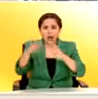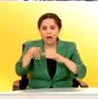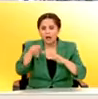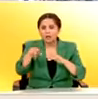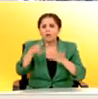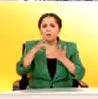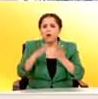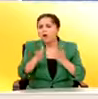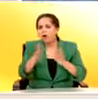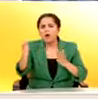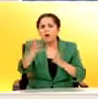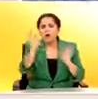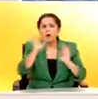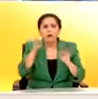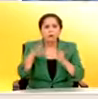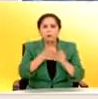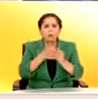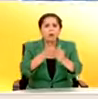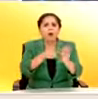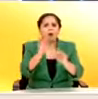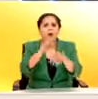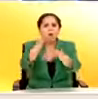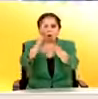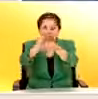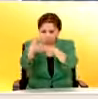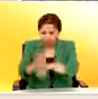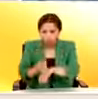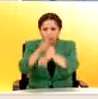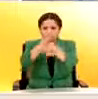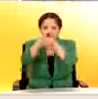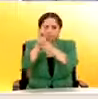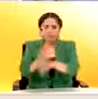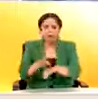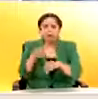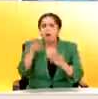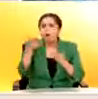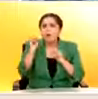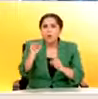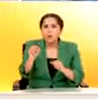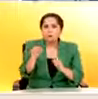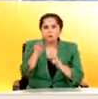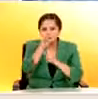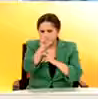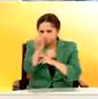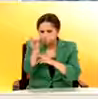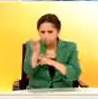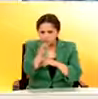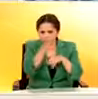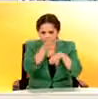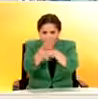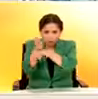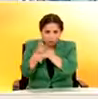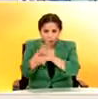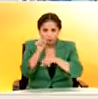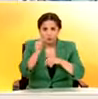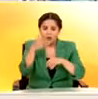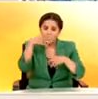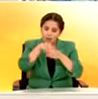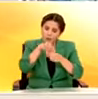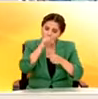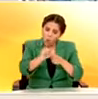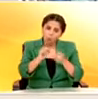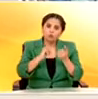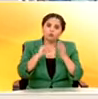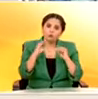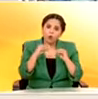संकेत या गाइडेंस नहीं मिल सकता। ड्रोन को अपने कैमरे और इन बिल्ड सॉफ्टवेयर के सहारे